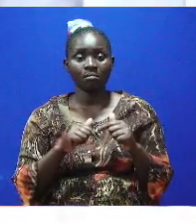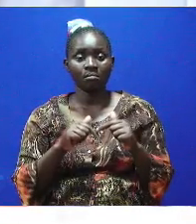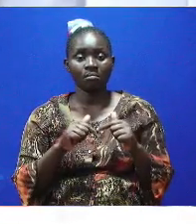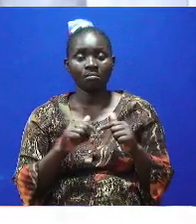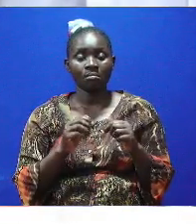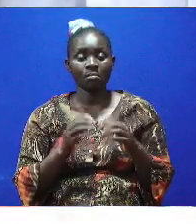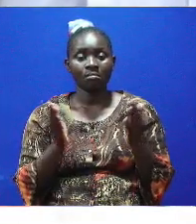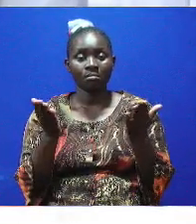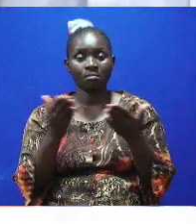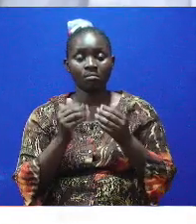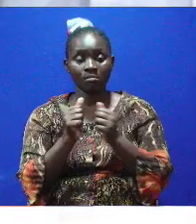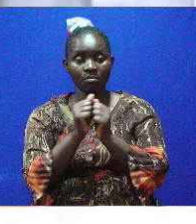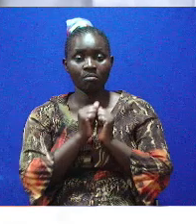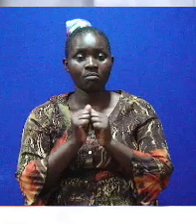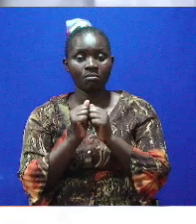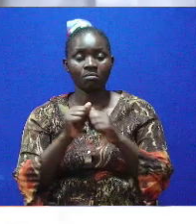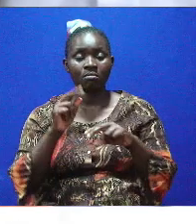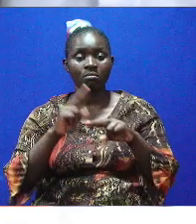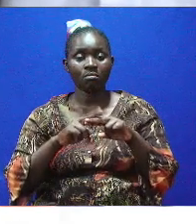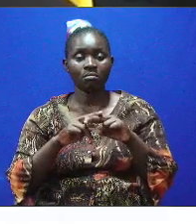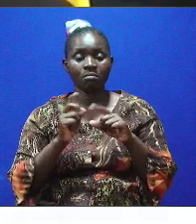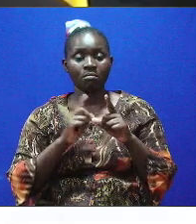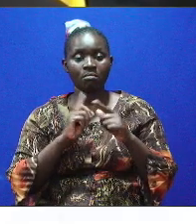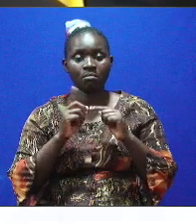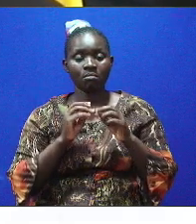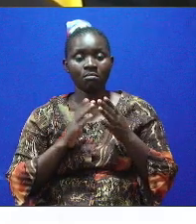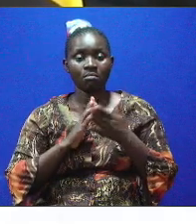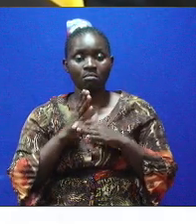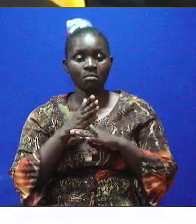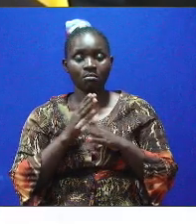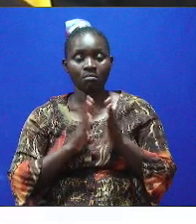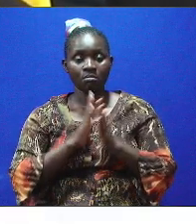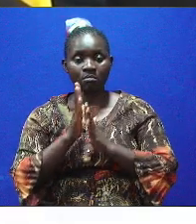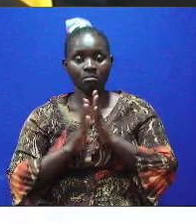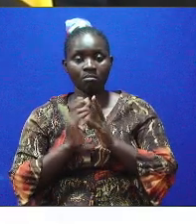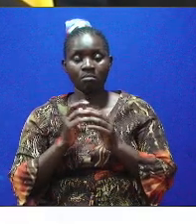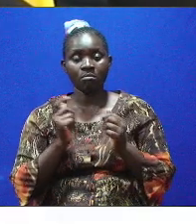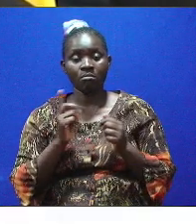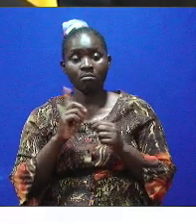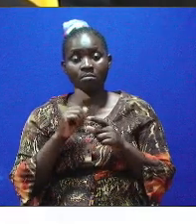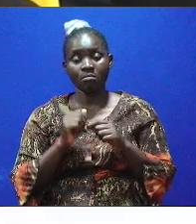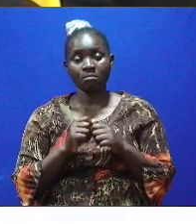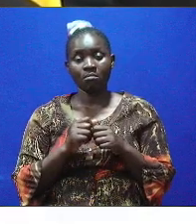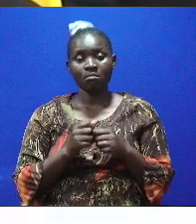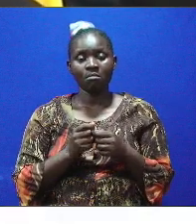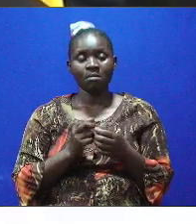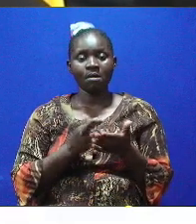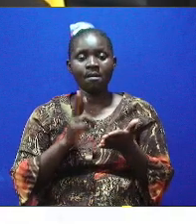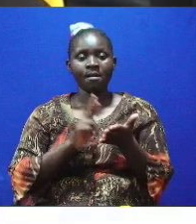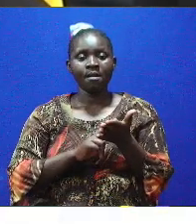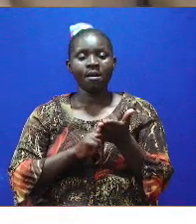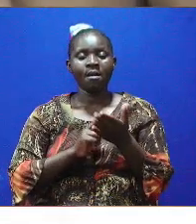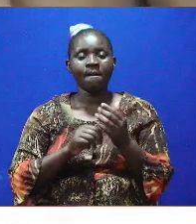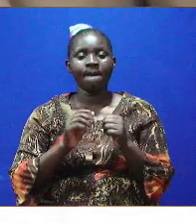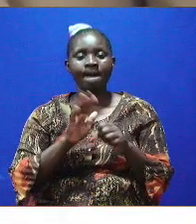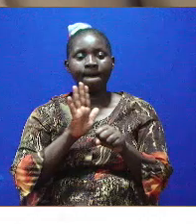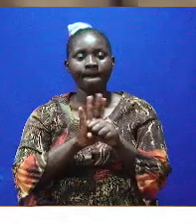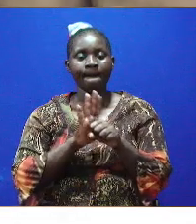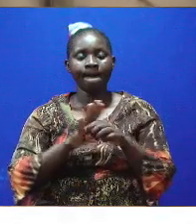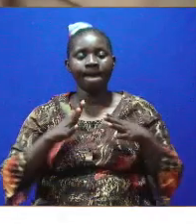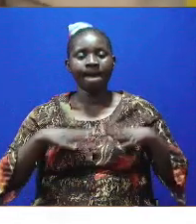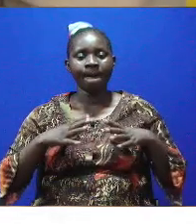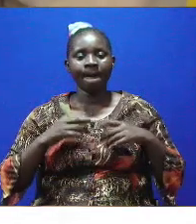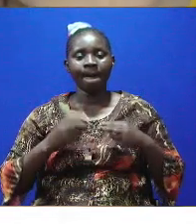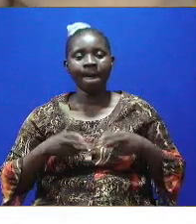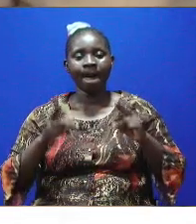gobachamo na gokoregi karubune nchere ya mo yokurubiri ya iguro yobo chori ubuo. Na kubuwa mono kurikia banta vange ase kia mekio ase gikarugi ya